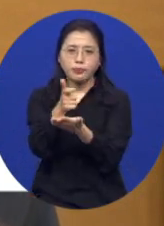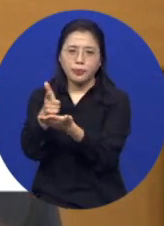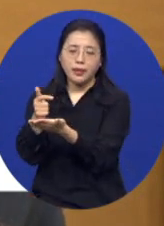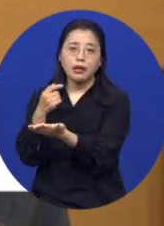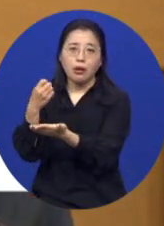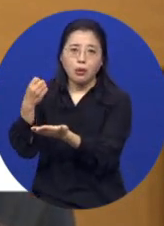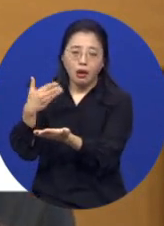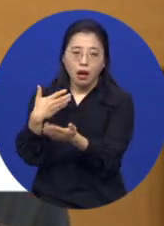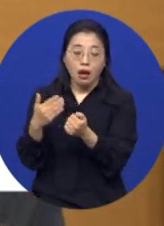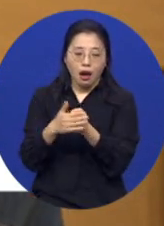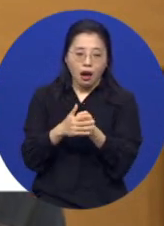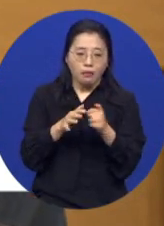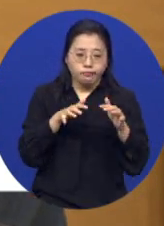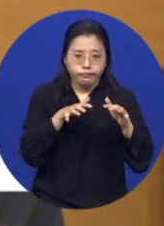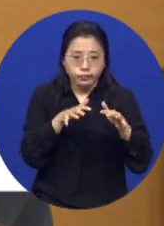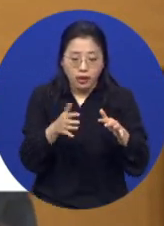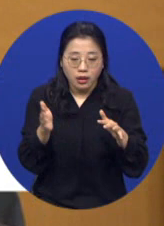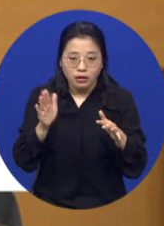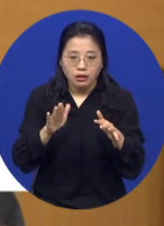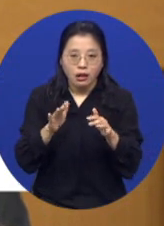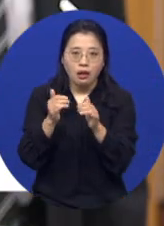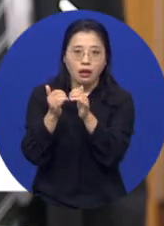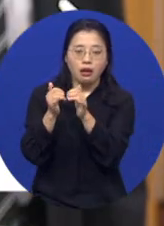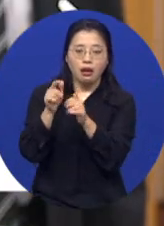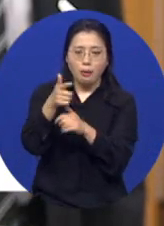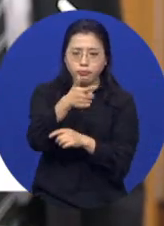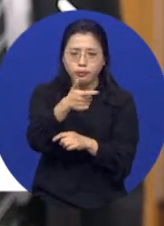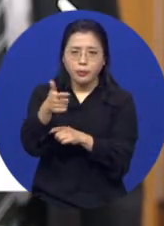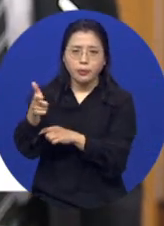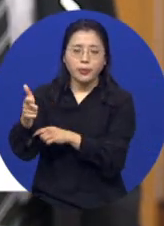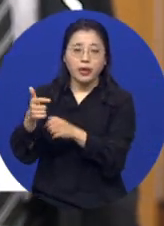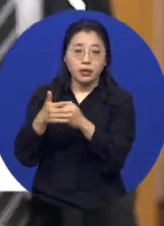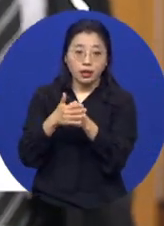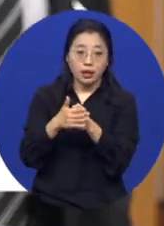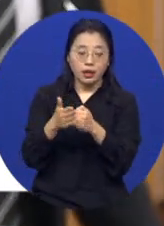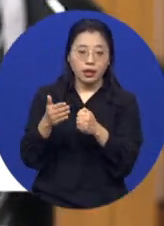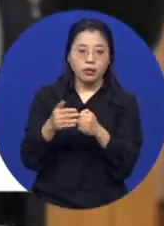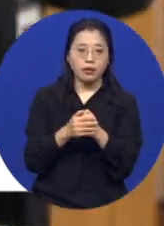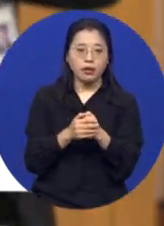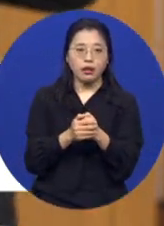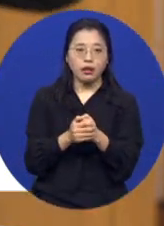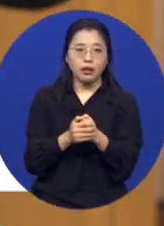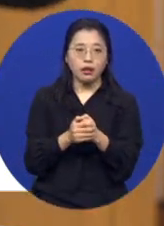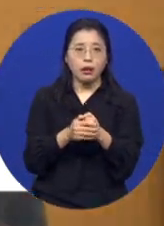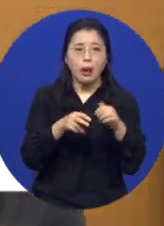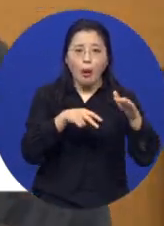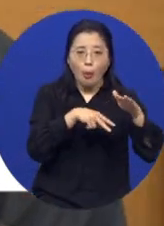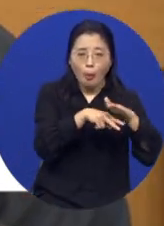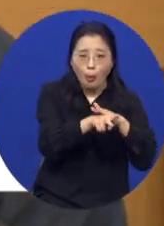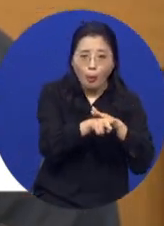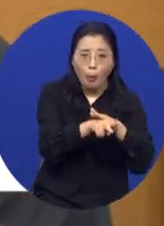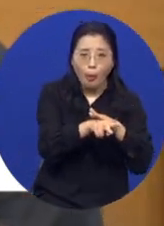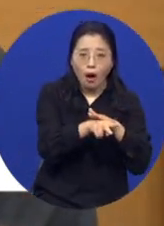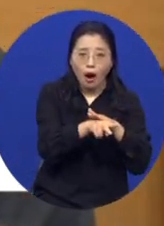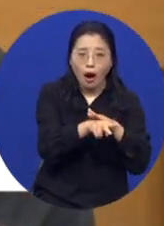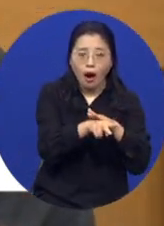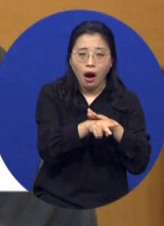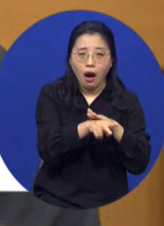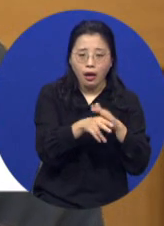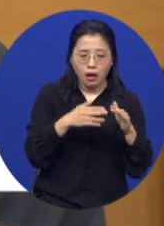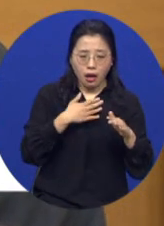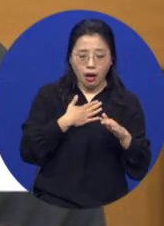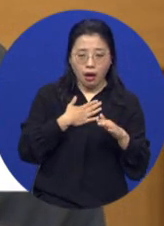다 젊은 사람을 다 총살을 시켜가니까 거기서 나는 그 젊은 사람이 그 우리